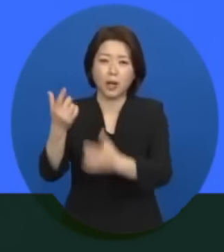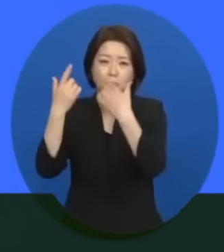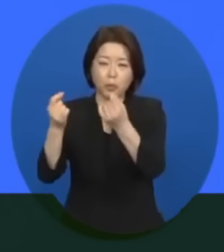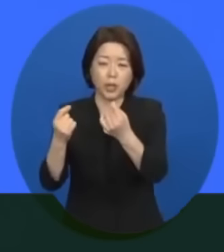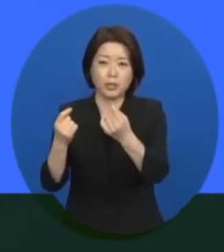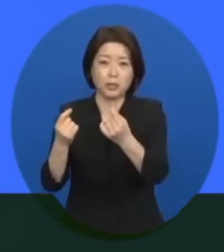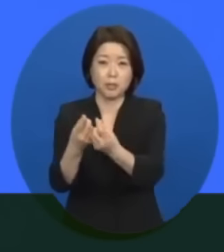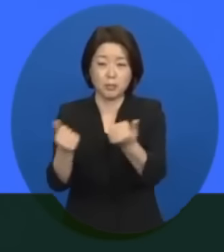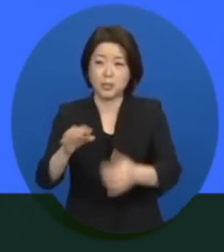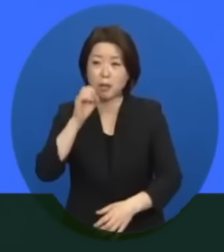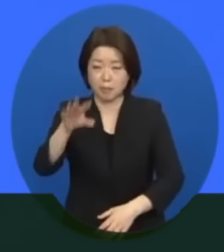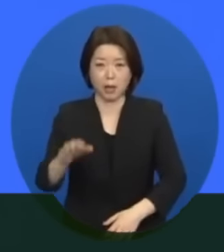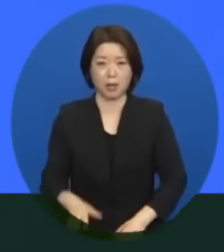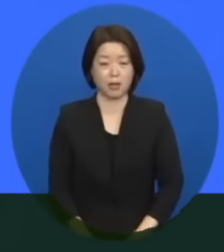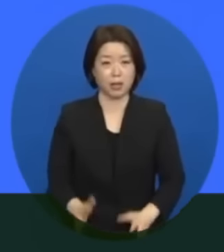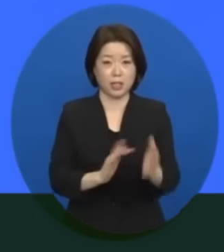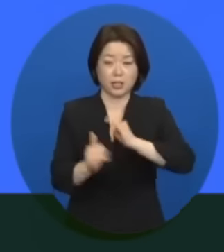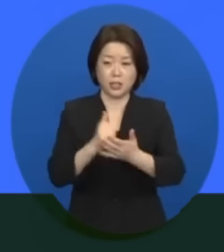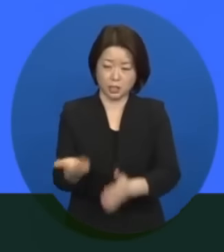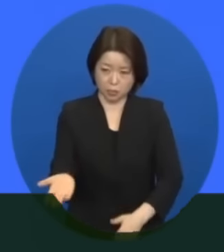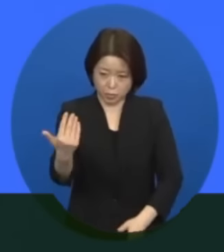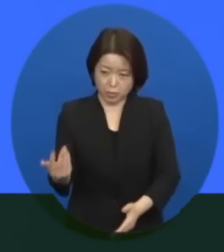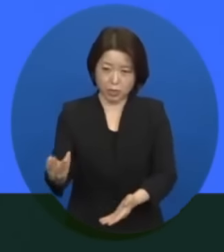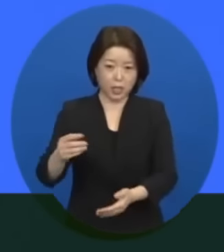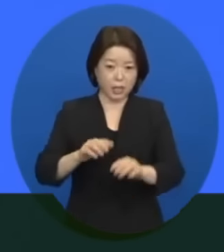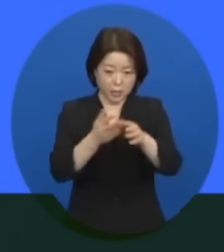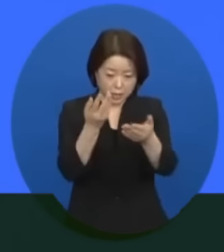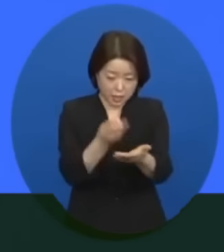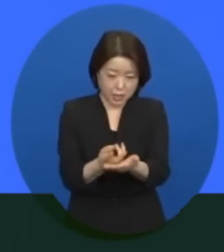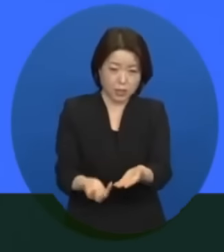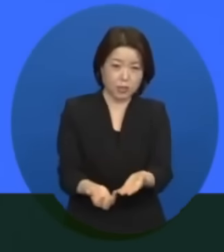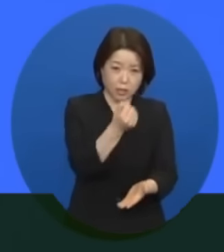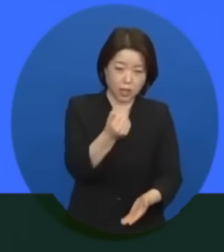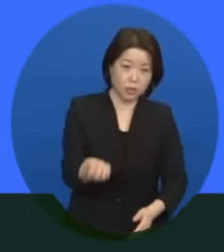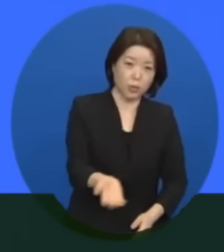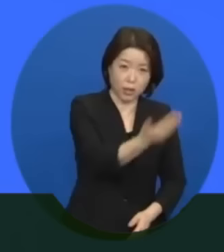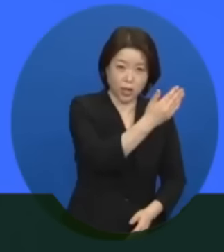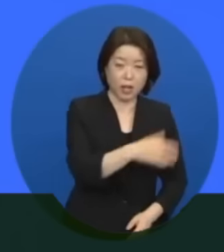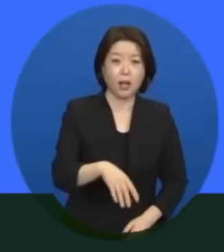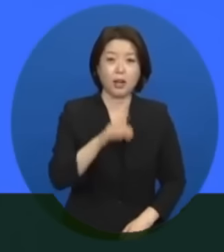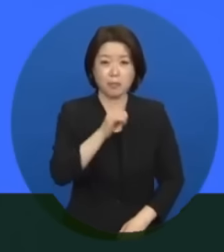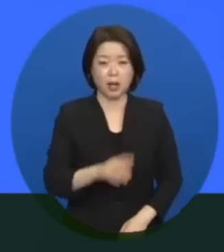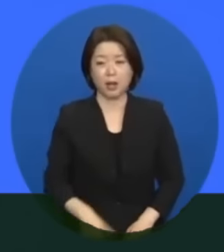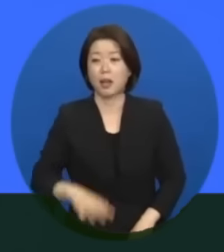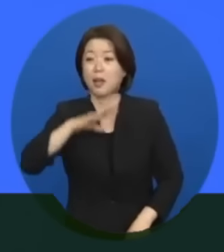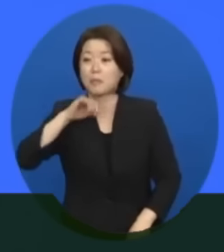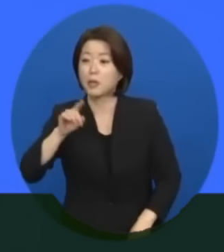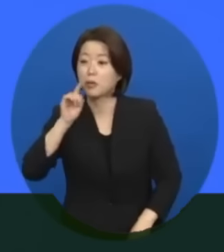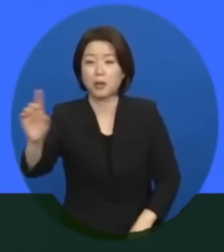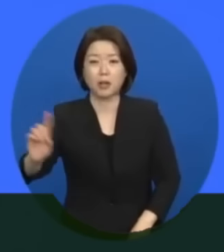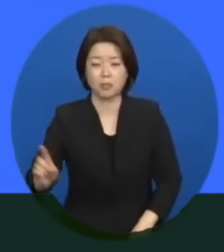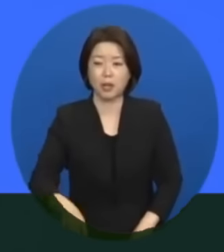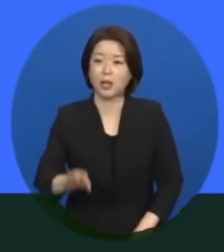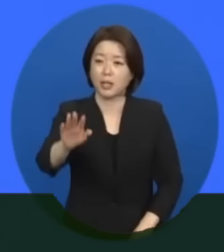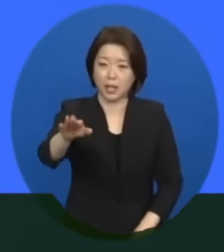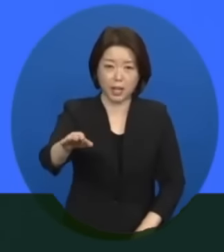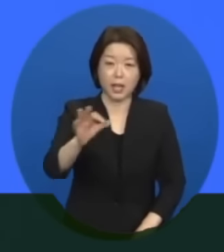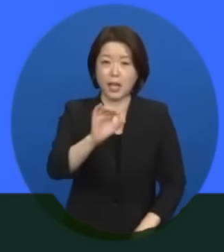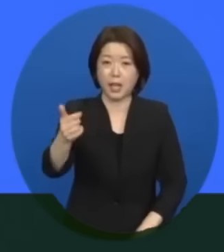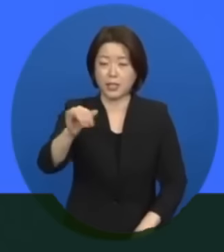얘기를 합니다 예수님은 일어난 내 침상을 가지고 가라 말씀하셨고 베드로는 뭐라고 하냐면 이 니아에게